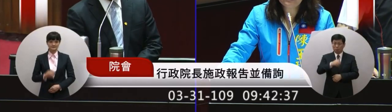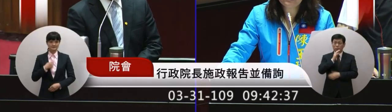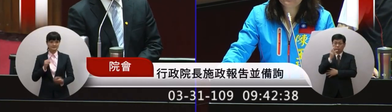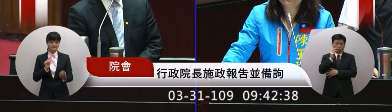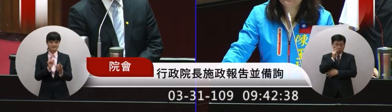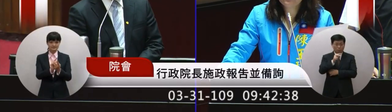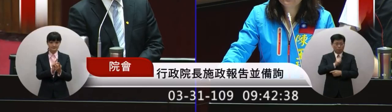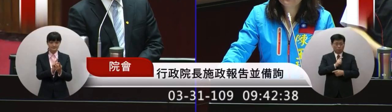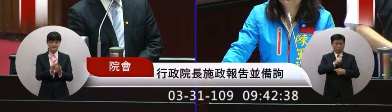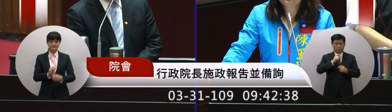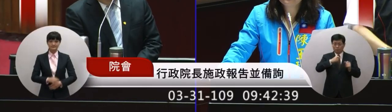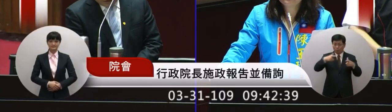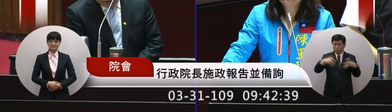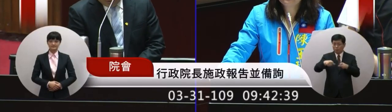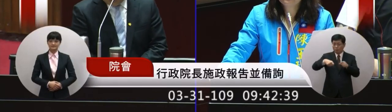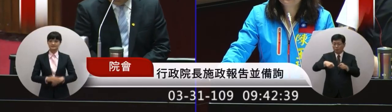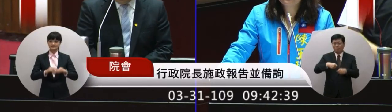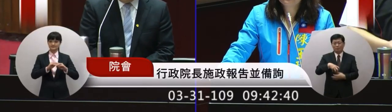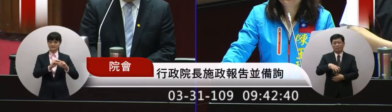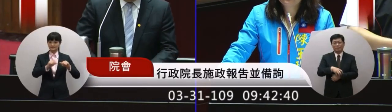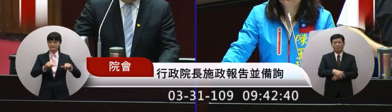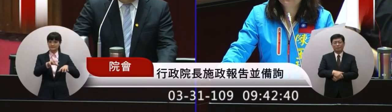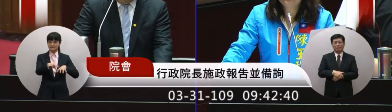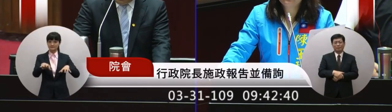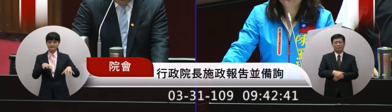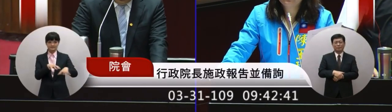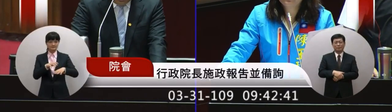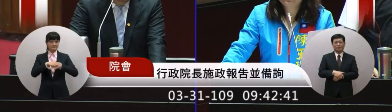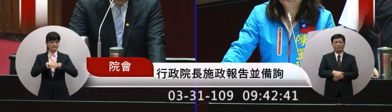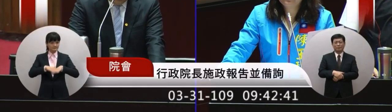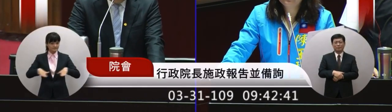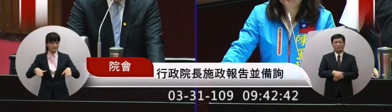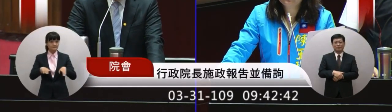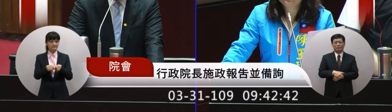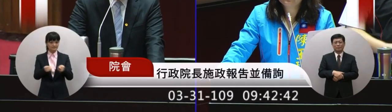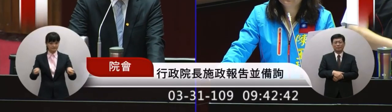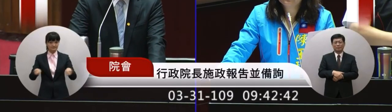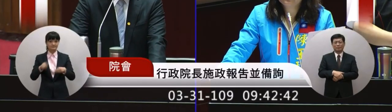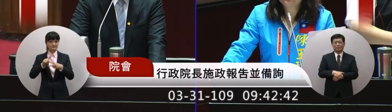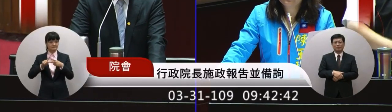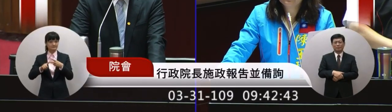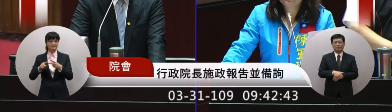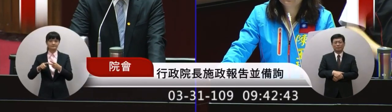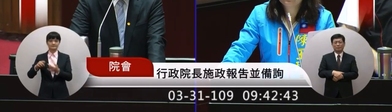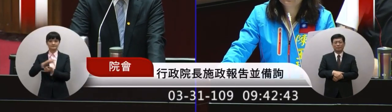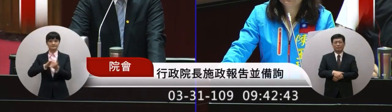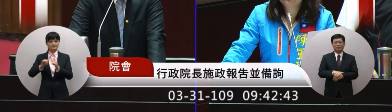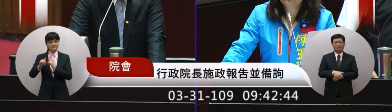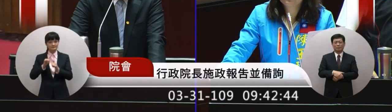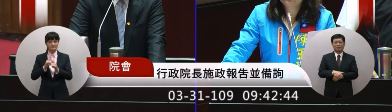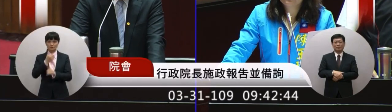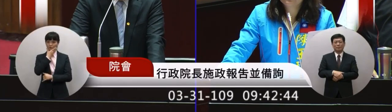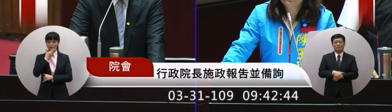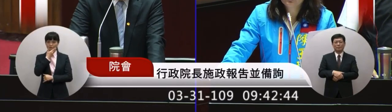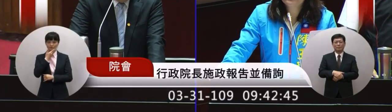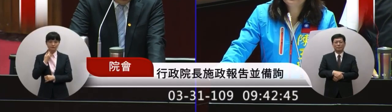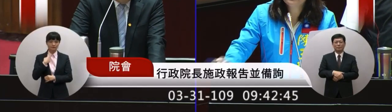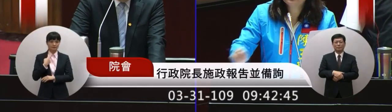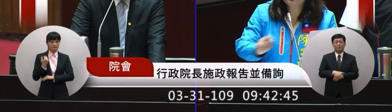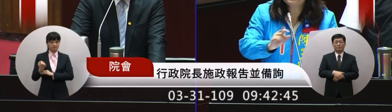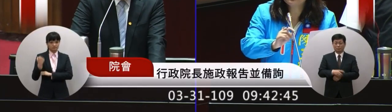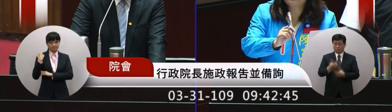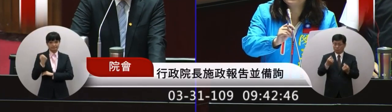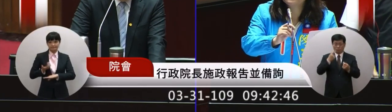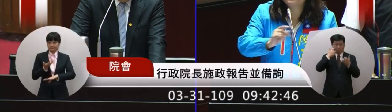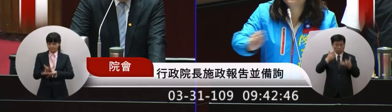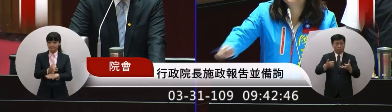建计划写的。 地区的和平，对于国人同胞的福祉，我们都一直非常努力在做。 所以也